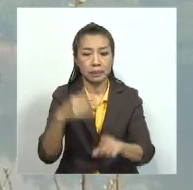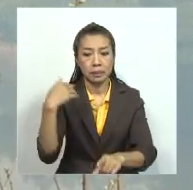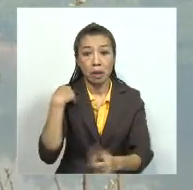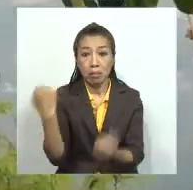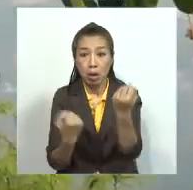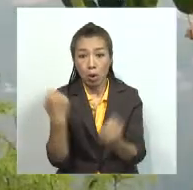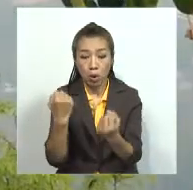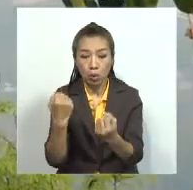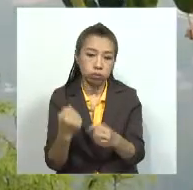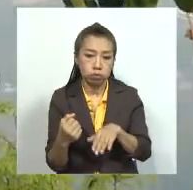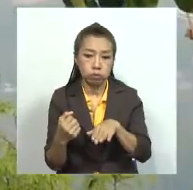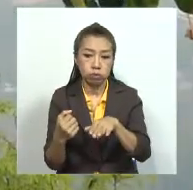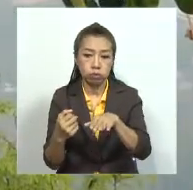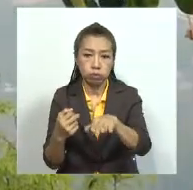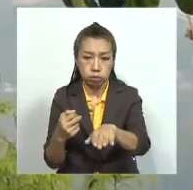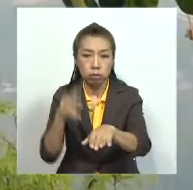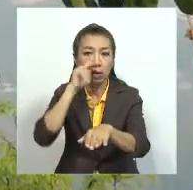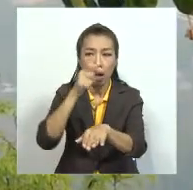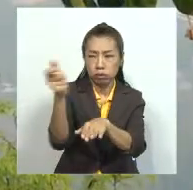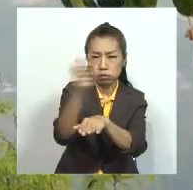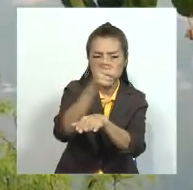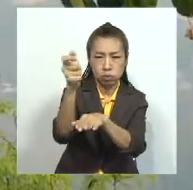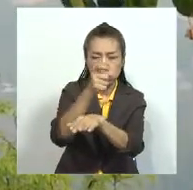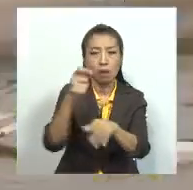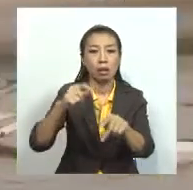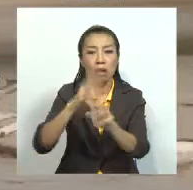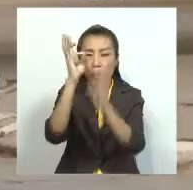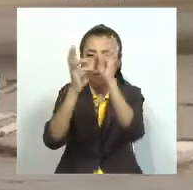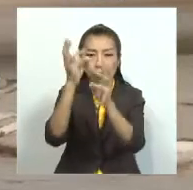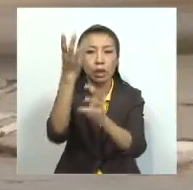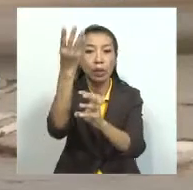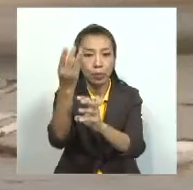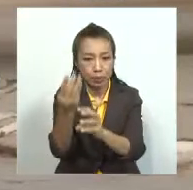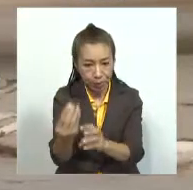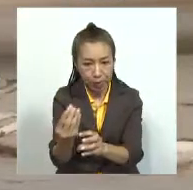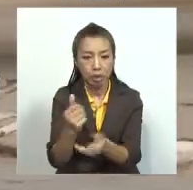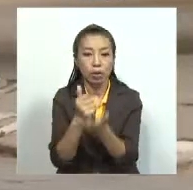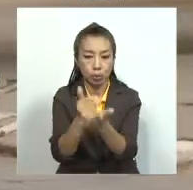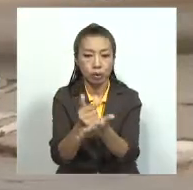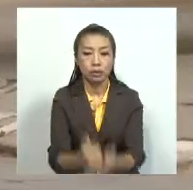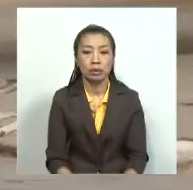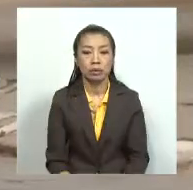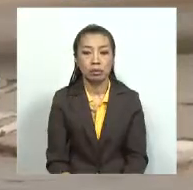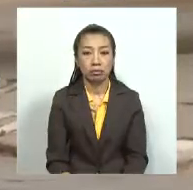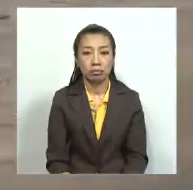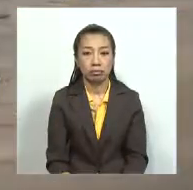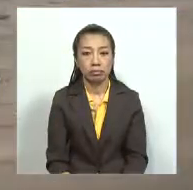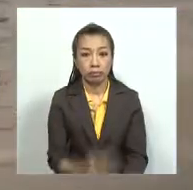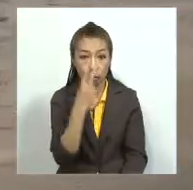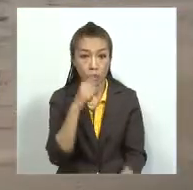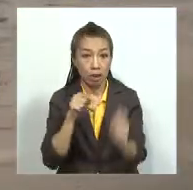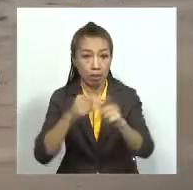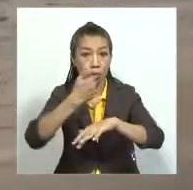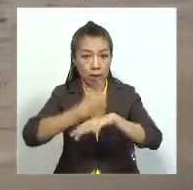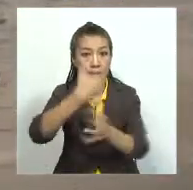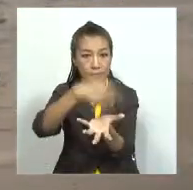ถฉีดน้ำพ่นละอองน้ำเพื่อที่จะบรรเทาในเรื่องของฝุ่นละอองภายในเขตเมืองด้วยค่ะเดี๋ยวเราไปฟังเสียงของนายอำเภอเ